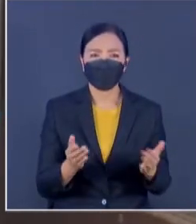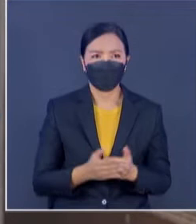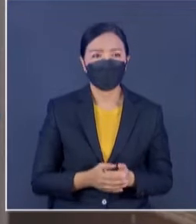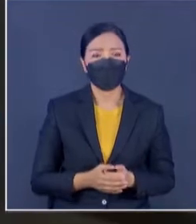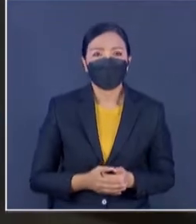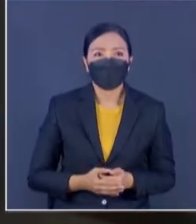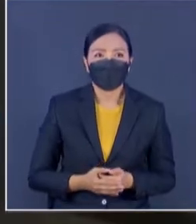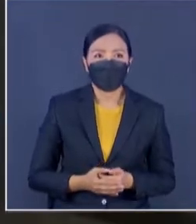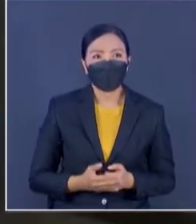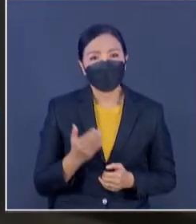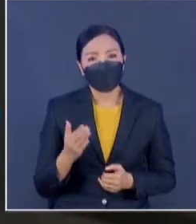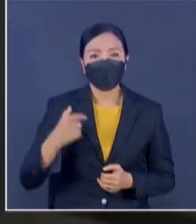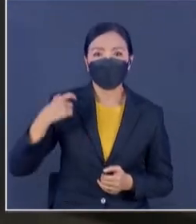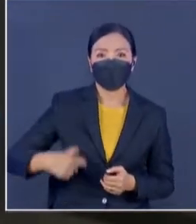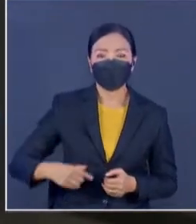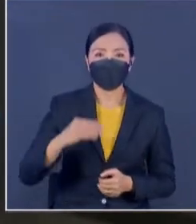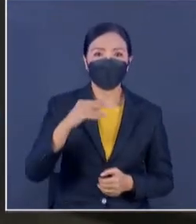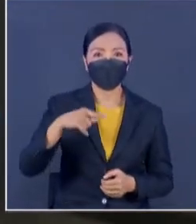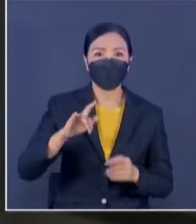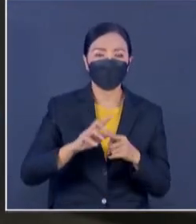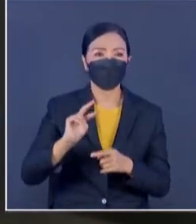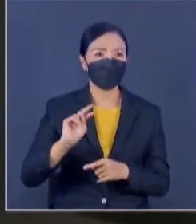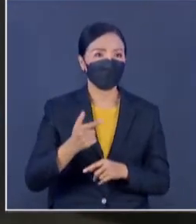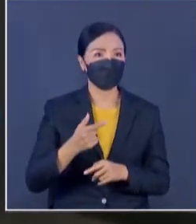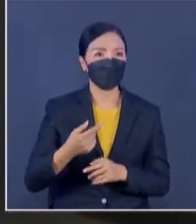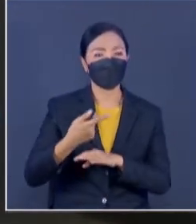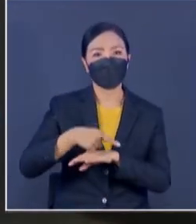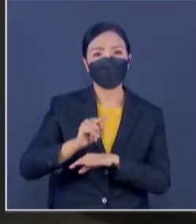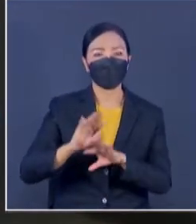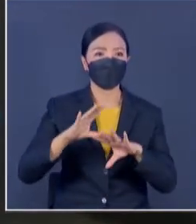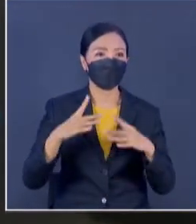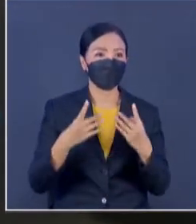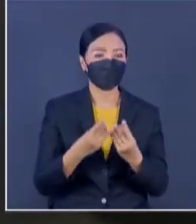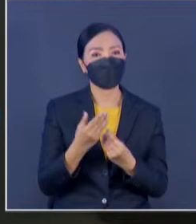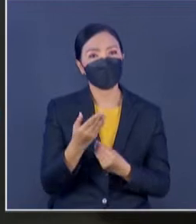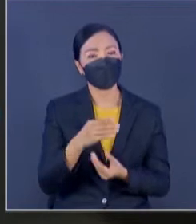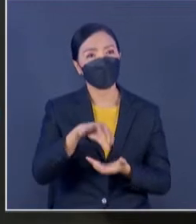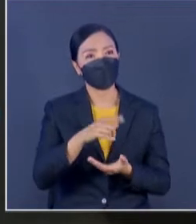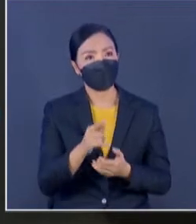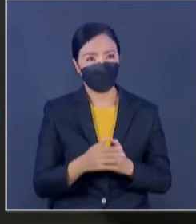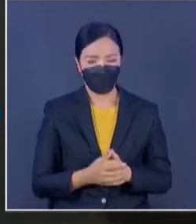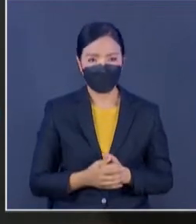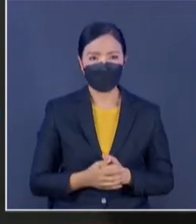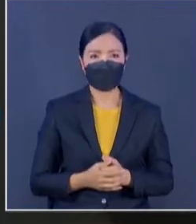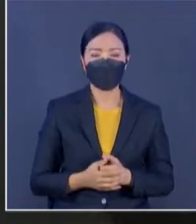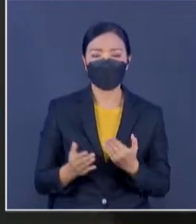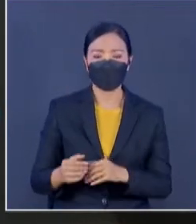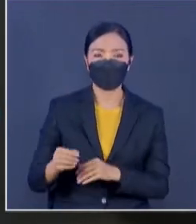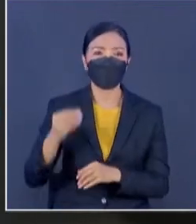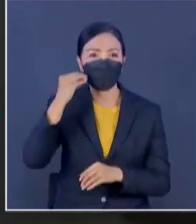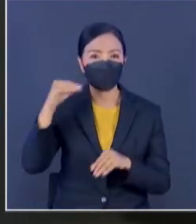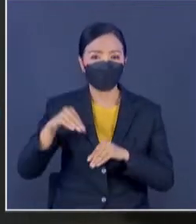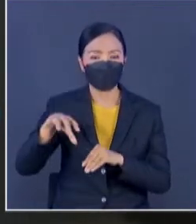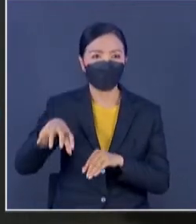ายเกียรติคุณต้นยางหรือว่าทนายโป้งครับประธานชมรมทนายความจิตอาสาทนายบอกว่าทางตัวผู้ก่อสร้างก็คือเพื่อนบ้